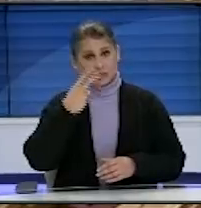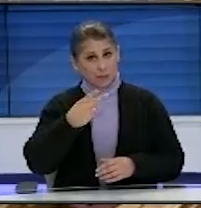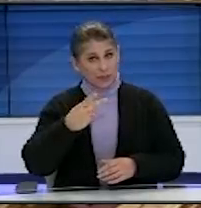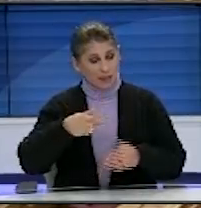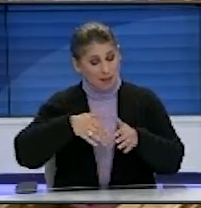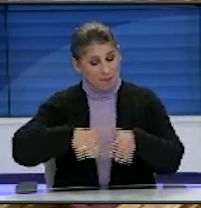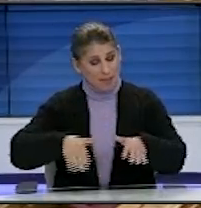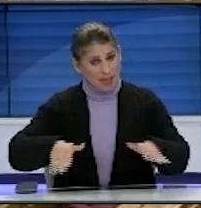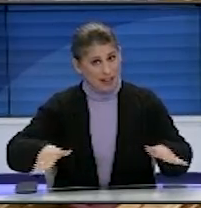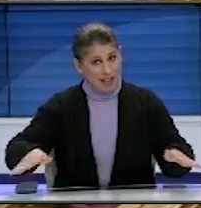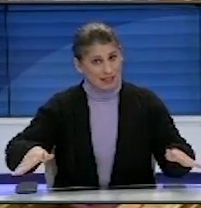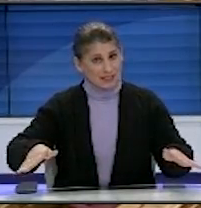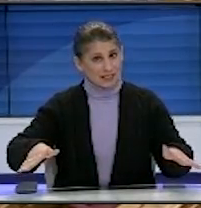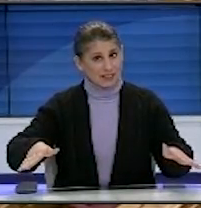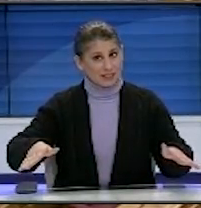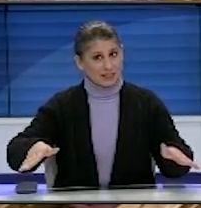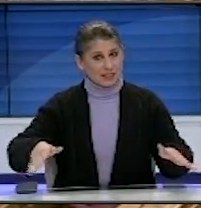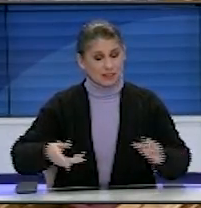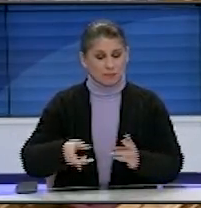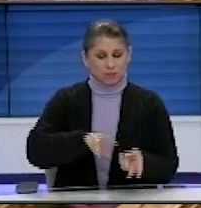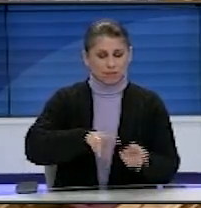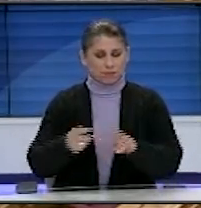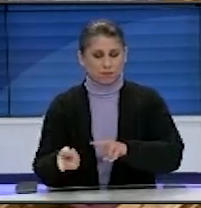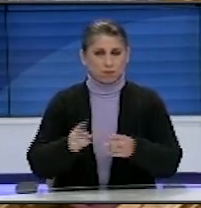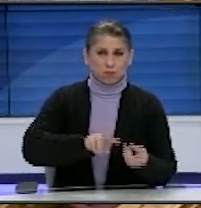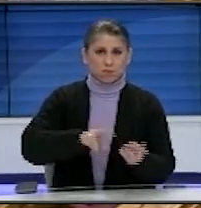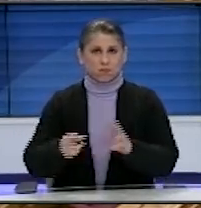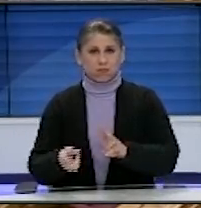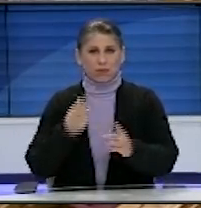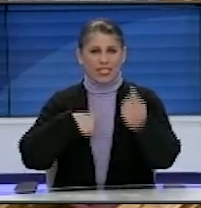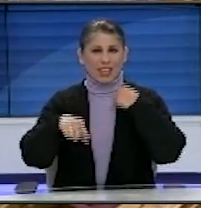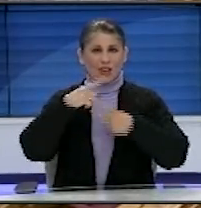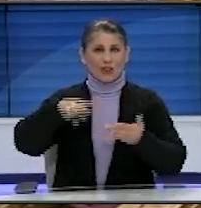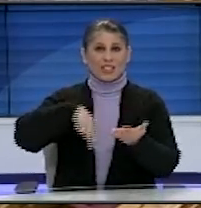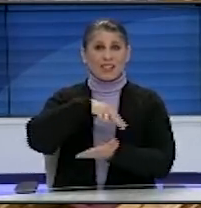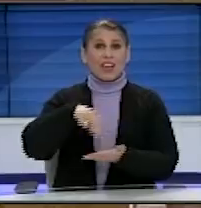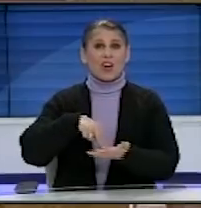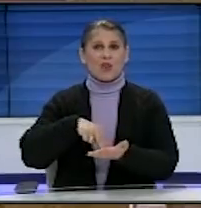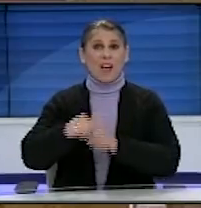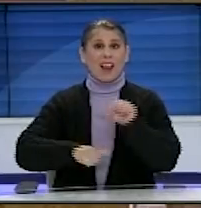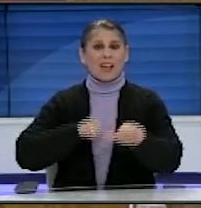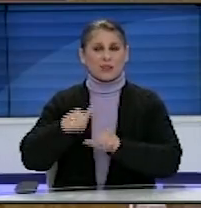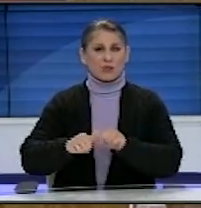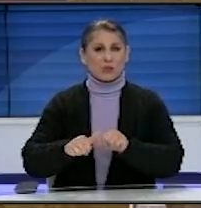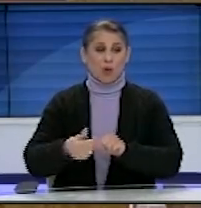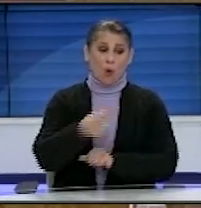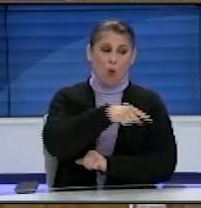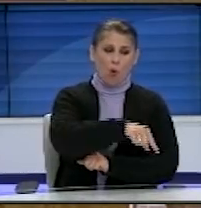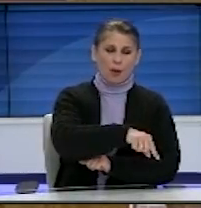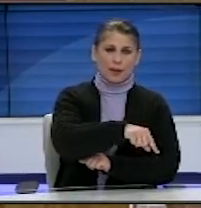οι ιμπεριαλιστές εναλλάσσουν ρόλους, εναλλάσσουν προσχήματα και πώς ο ένας